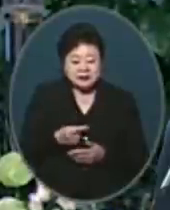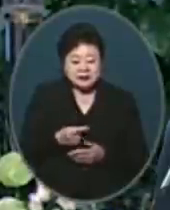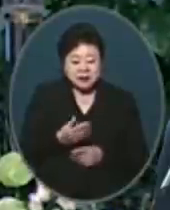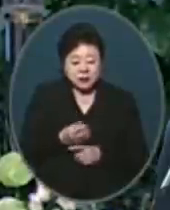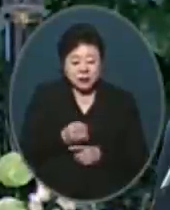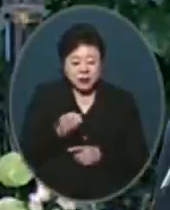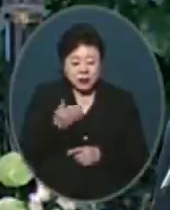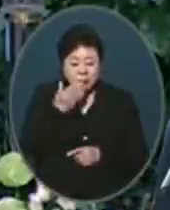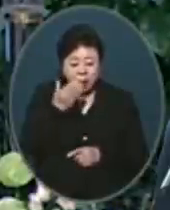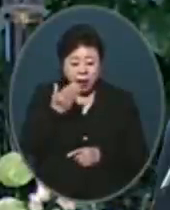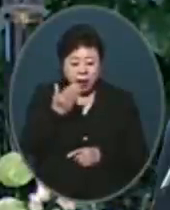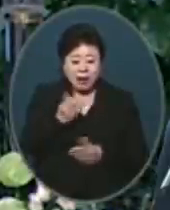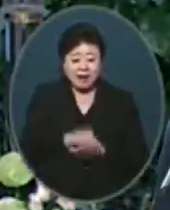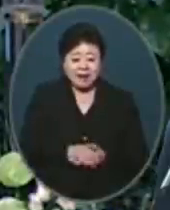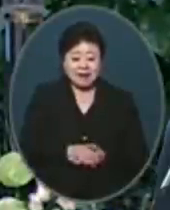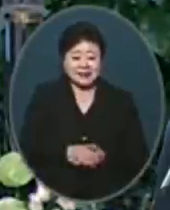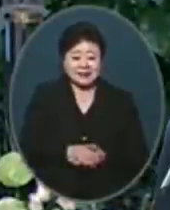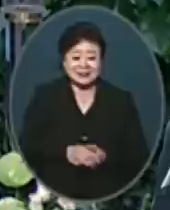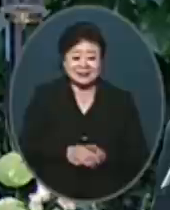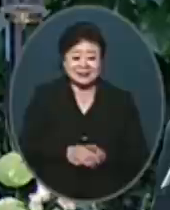보배단지가 될 수 있습니다.